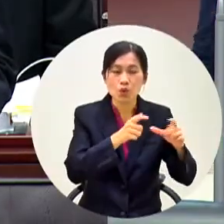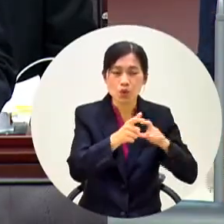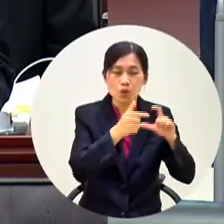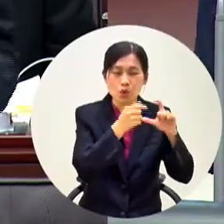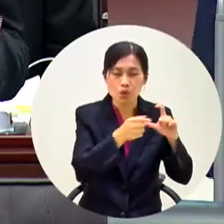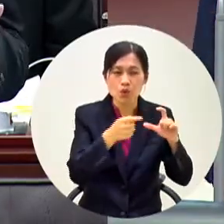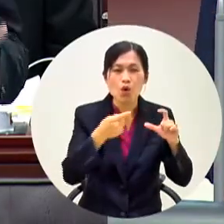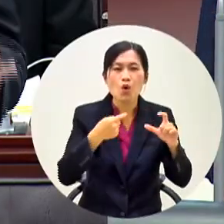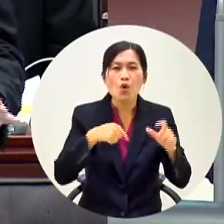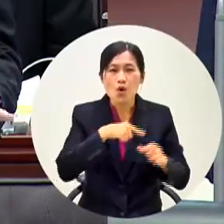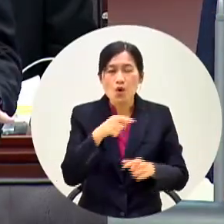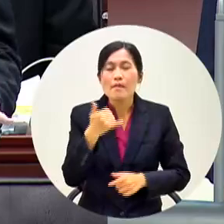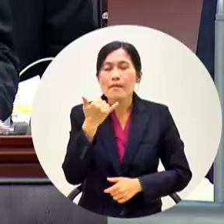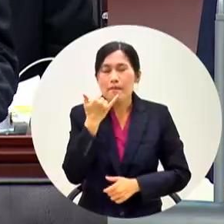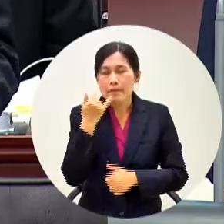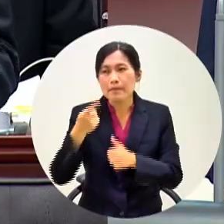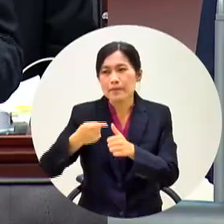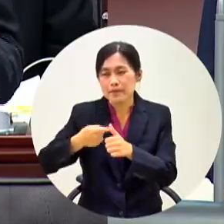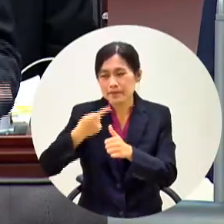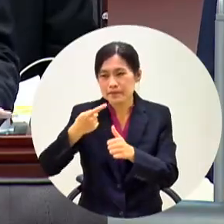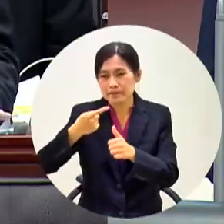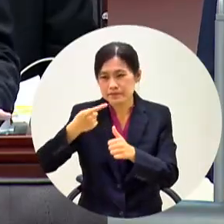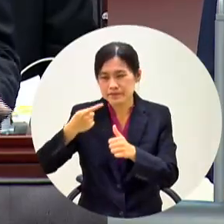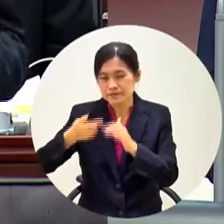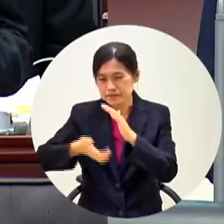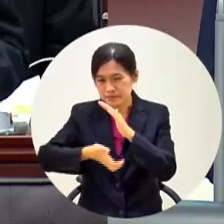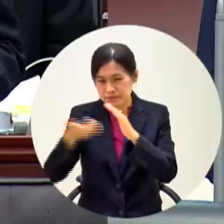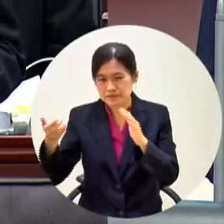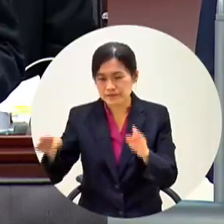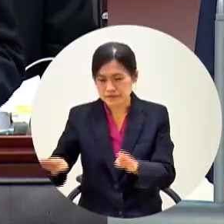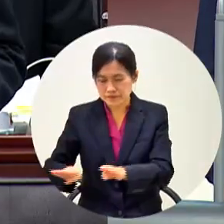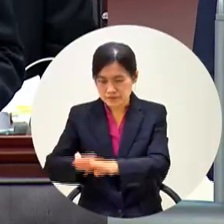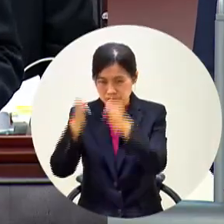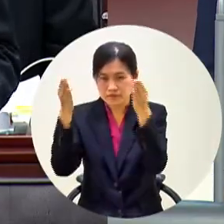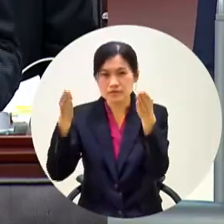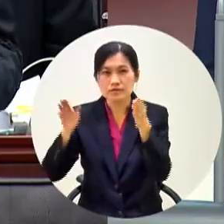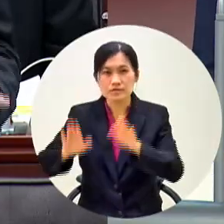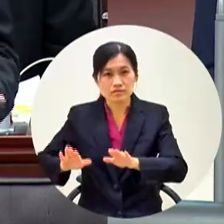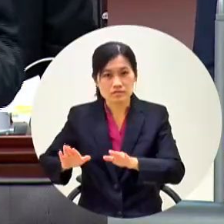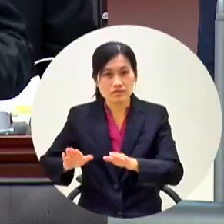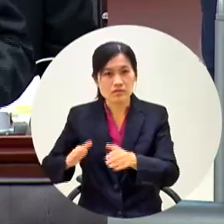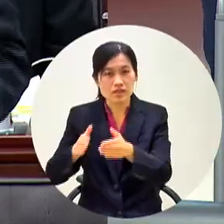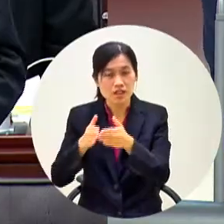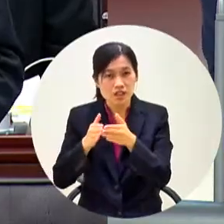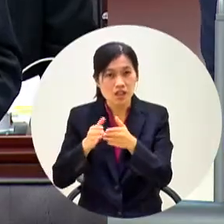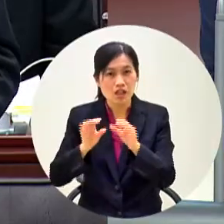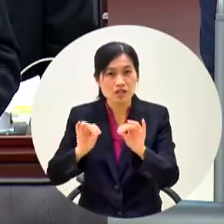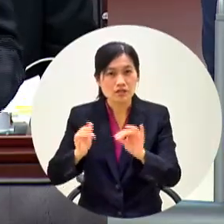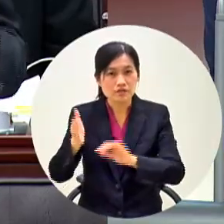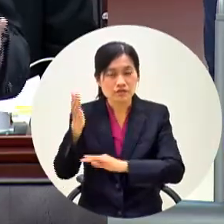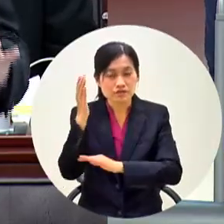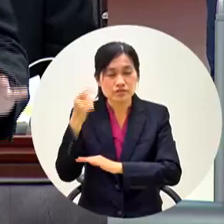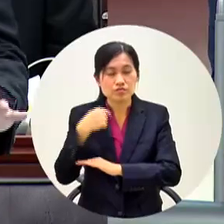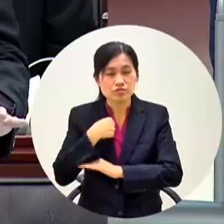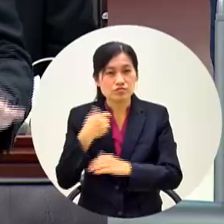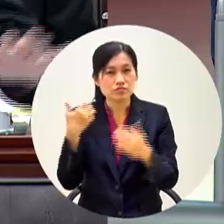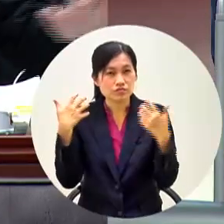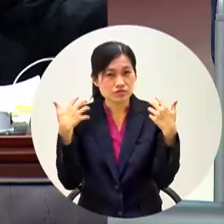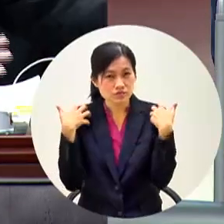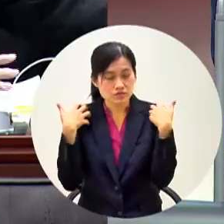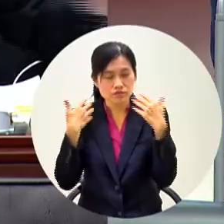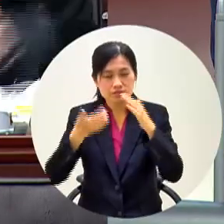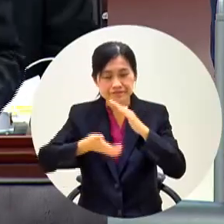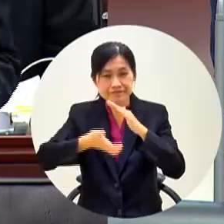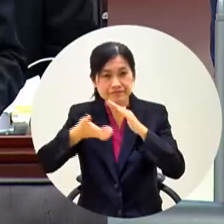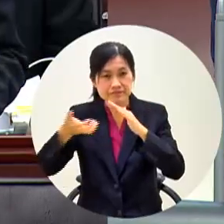先行先走。 计划已经核定，开始启动。我们现在要走的程序，在地方政府负责迁村，那我们这个迁村，